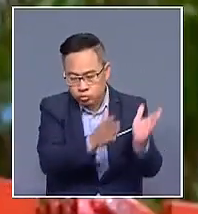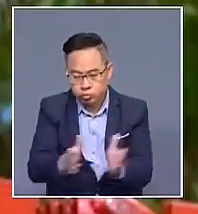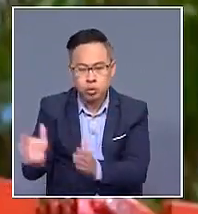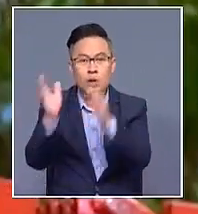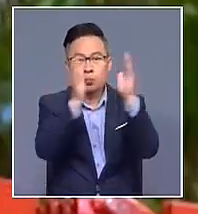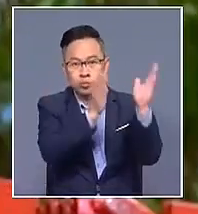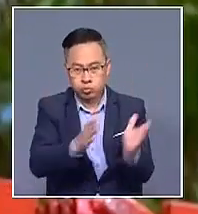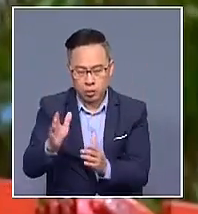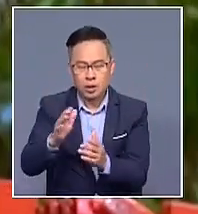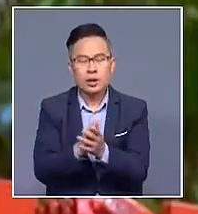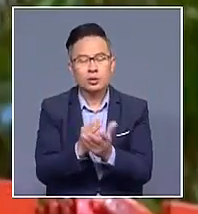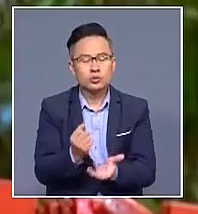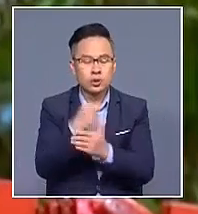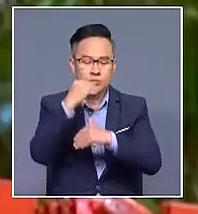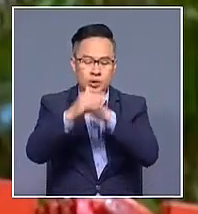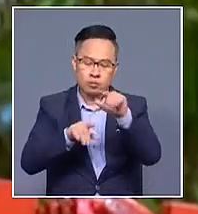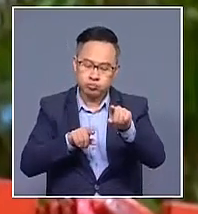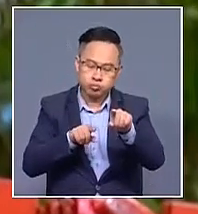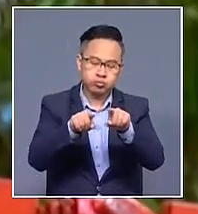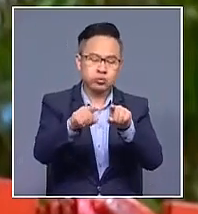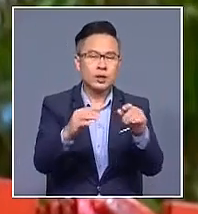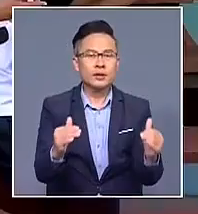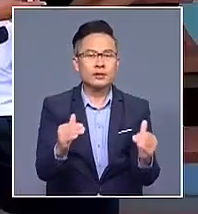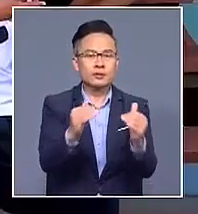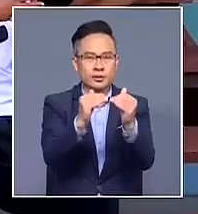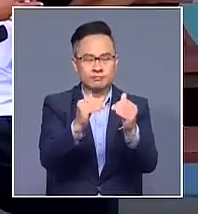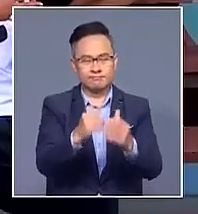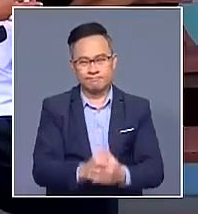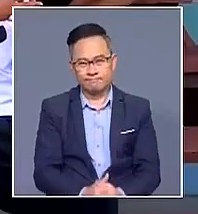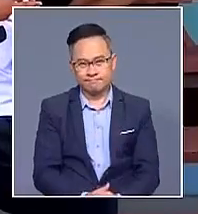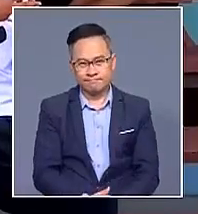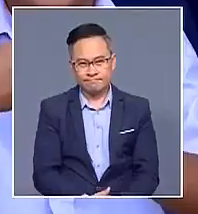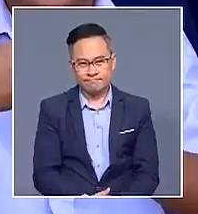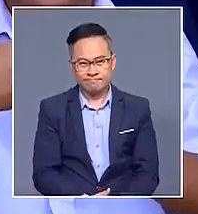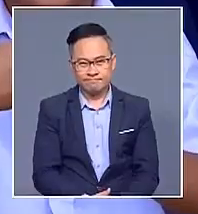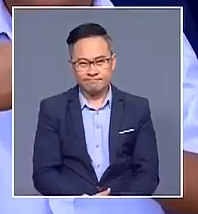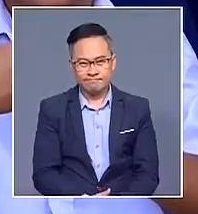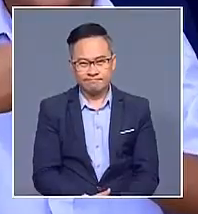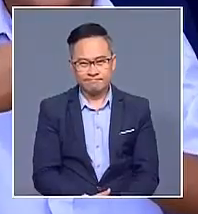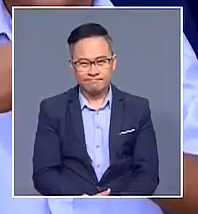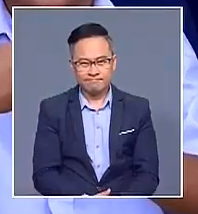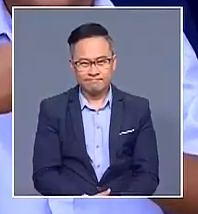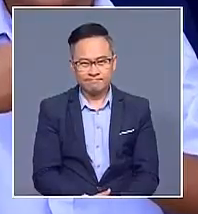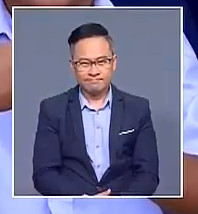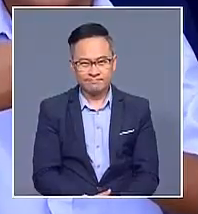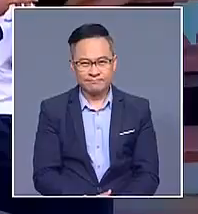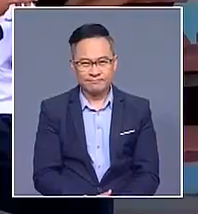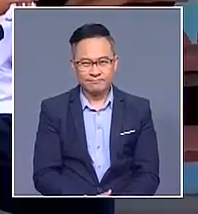ศเดินหน้าไปด้วยกันค่ะ ร่วมคิดร่วม